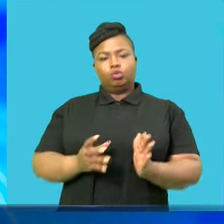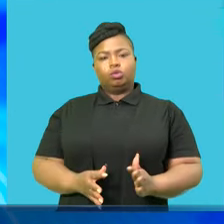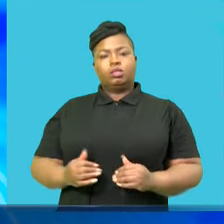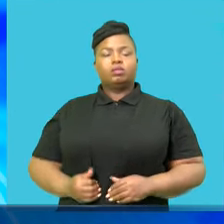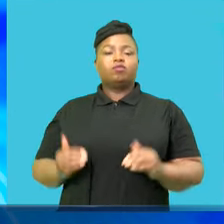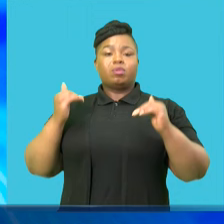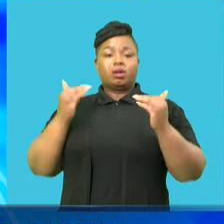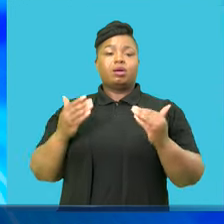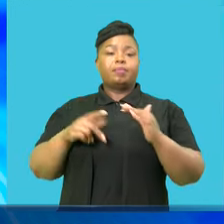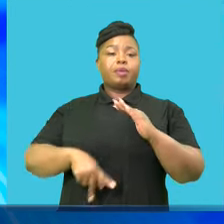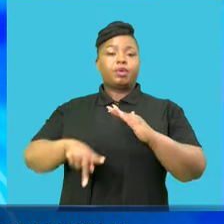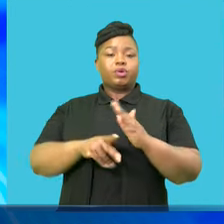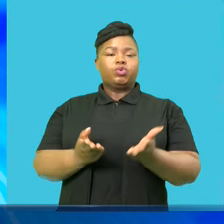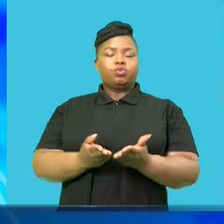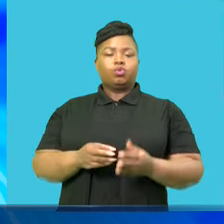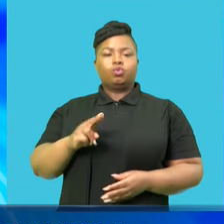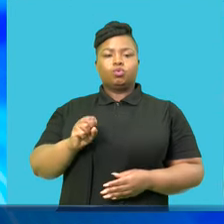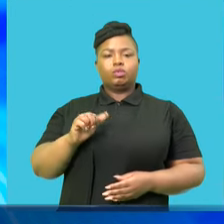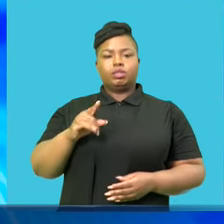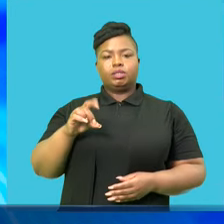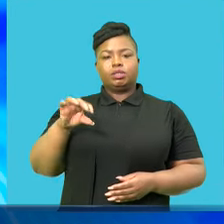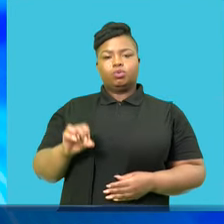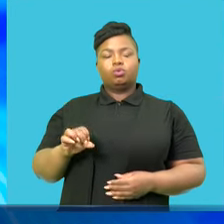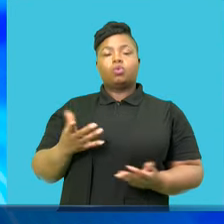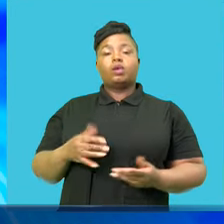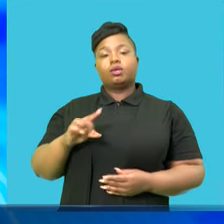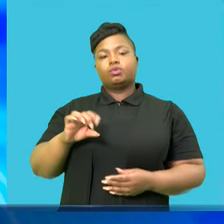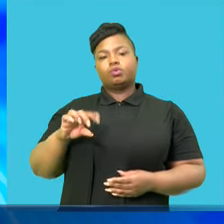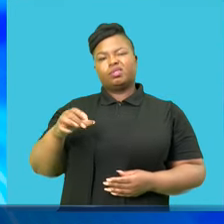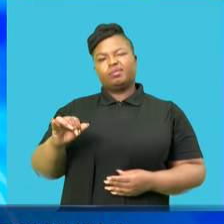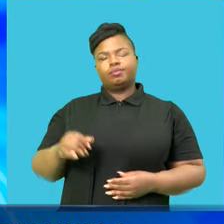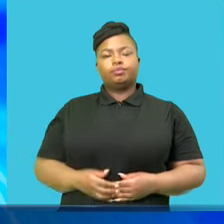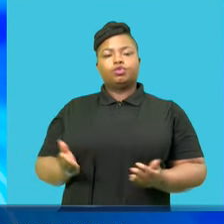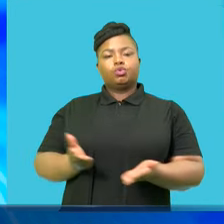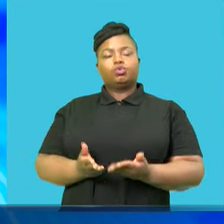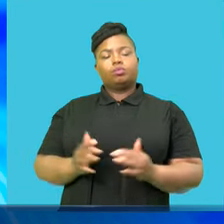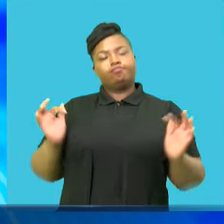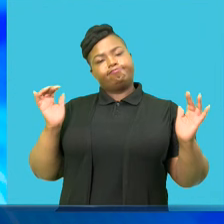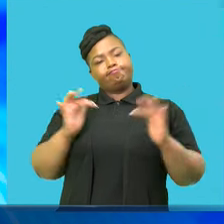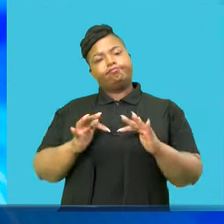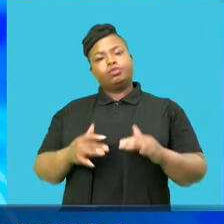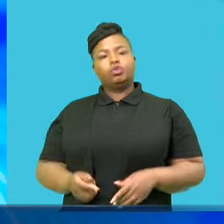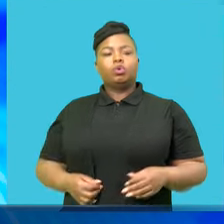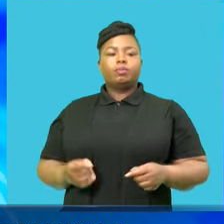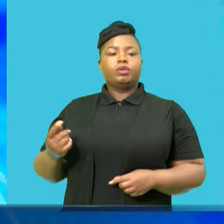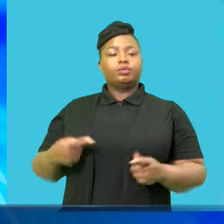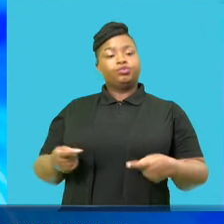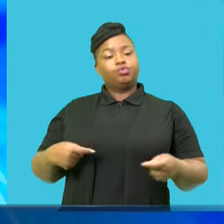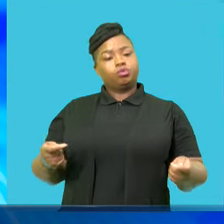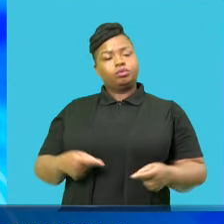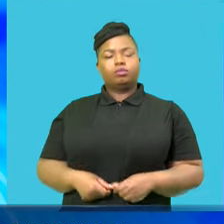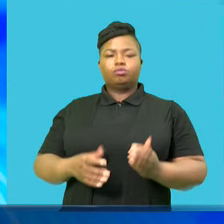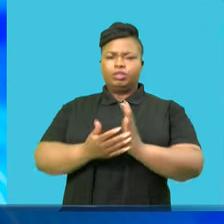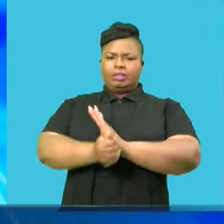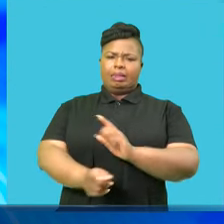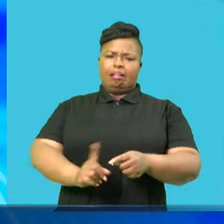samabanga aphantsi iUsindiso Senior Primary School eZondi. Esi sikolo besibambe usuku lwentengiso apho abafundi bebebonisa khona izakhono